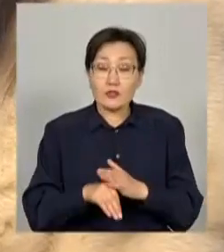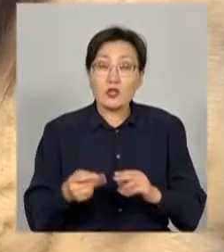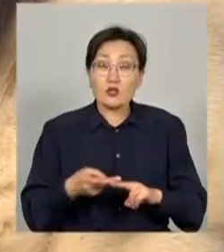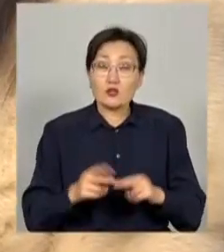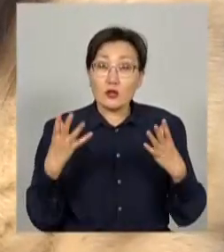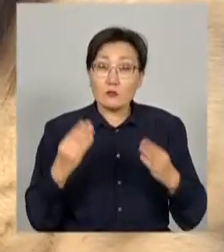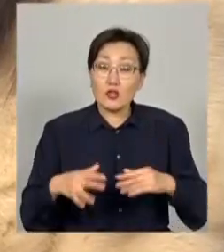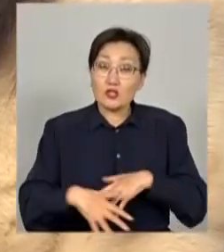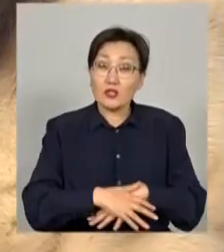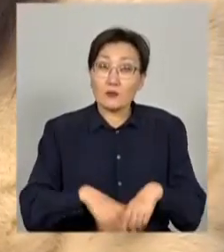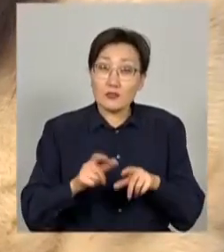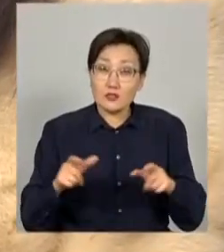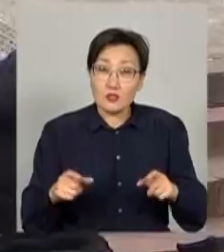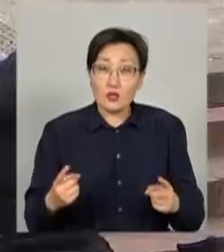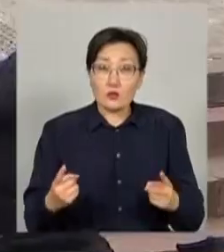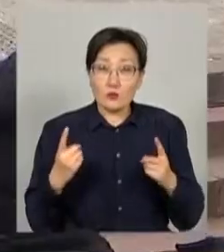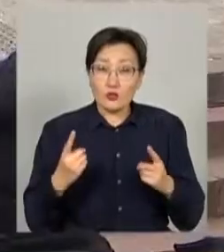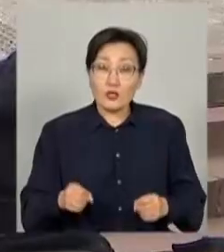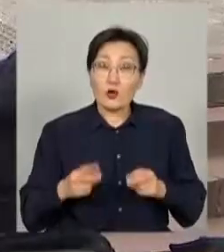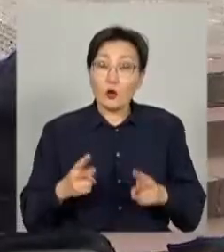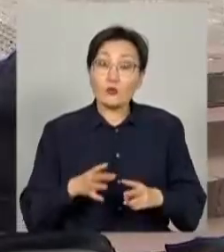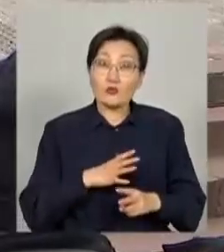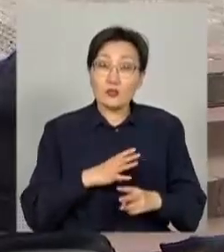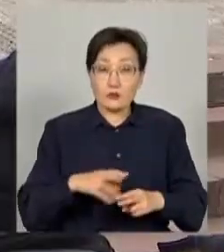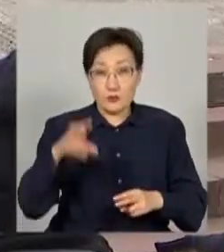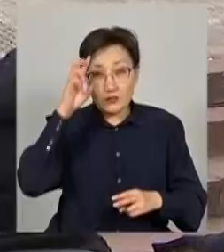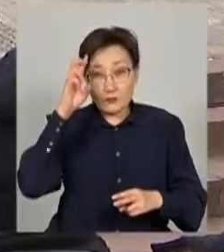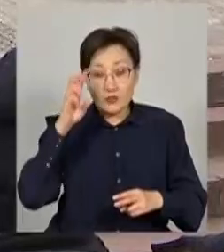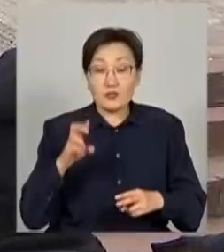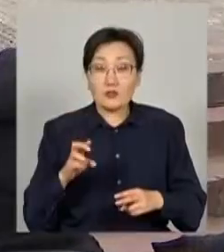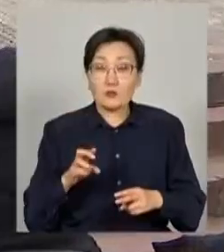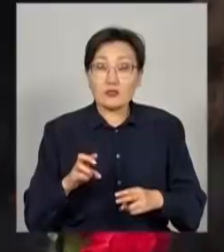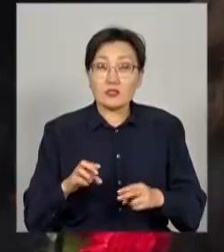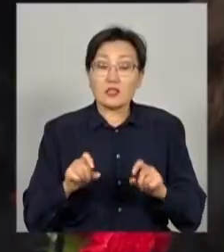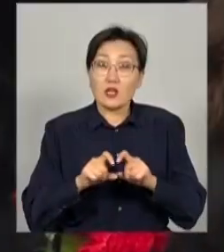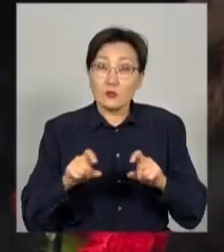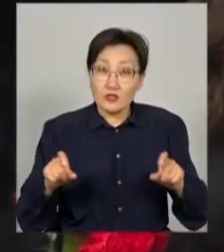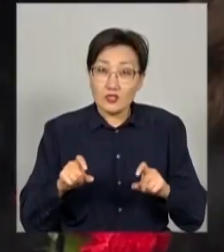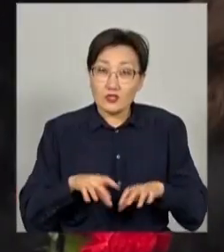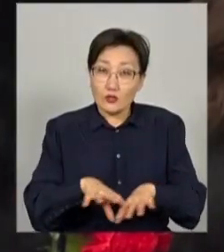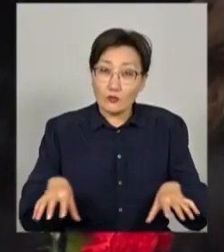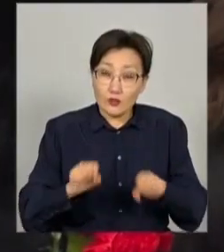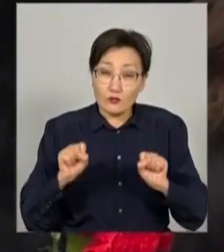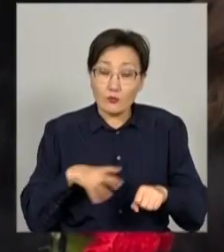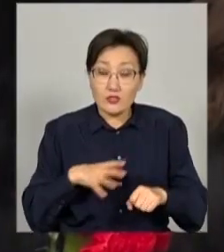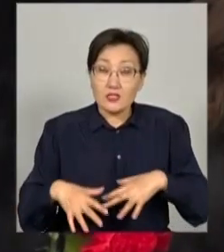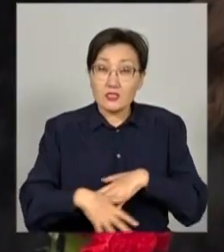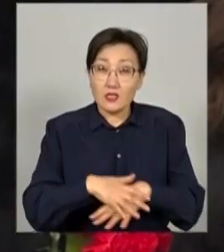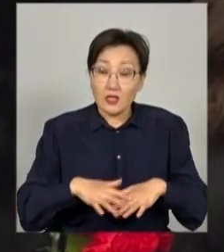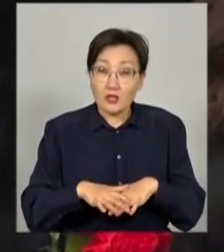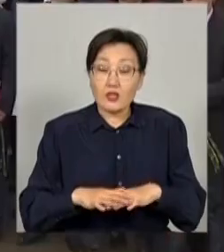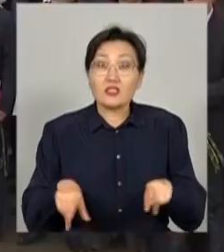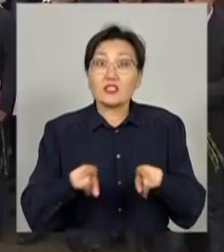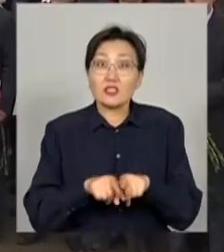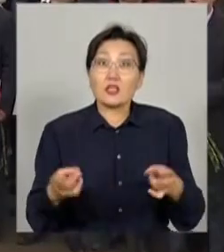күндері халқымызға зор қауіп төнді. Мемлекеттігіміздің тұғыры шайқала жаздады. Тіпті ел болып қаламыз ба,